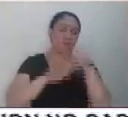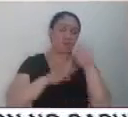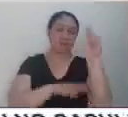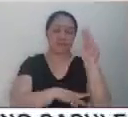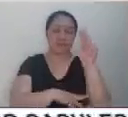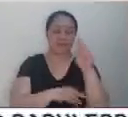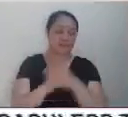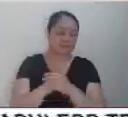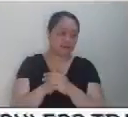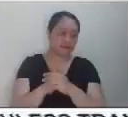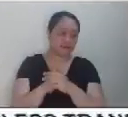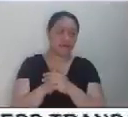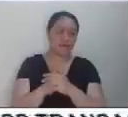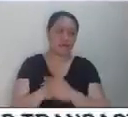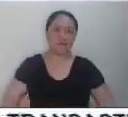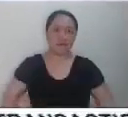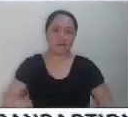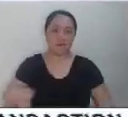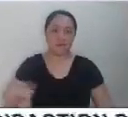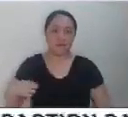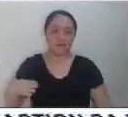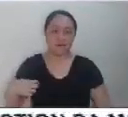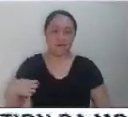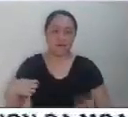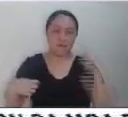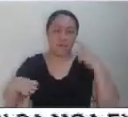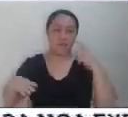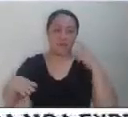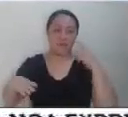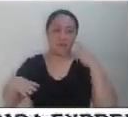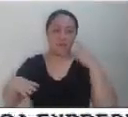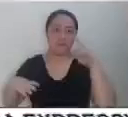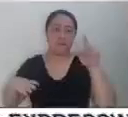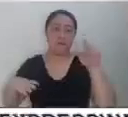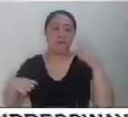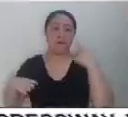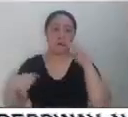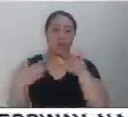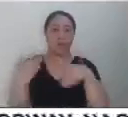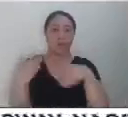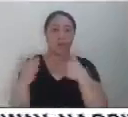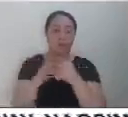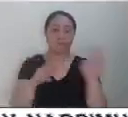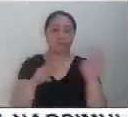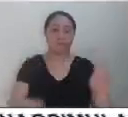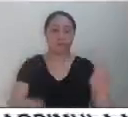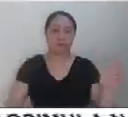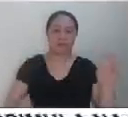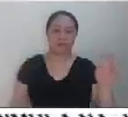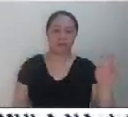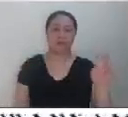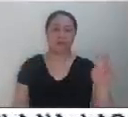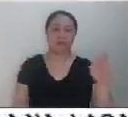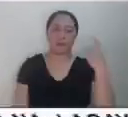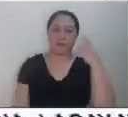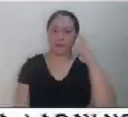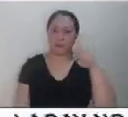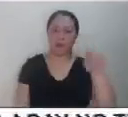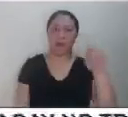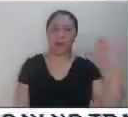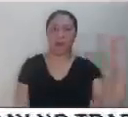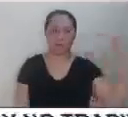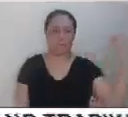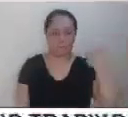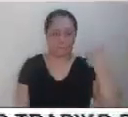magpapataw po ng penalty January 11, next year po. Alright. Opo. Maraming salamat, Attorney Romulo